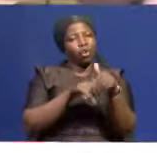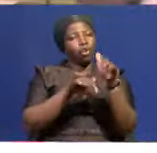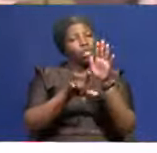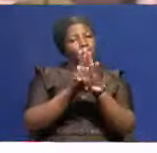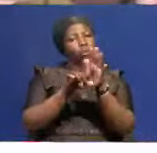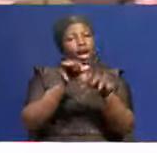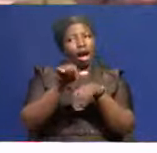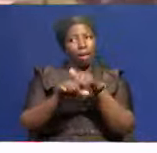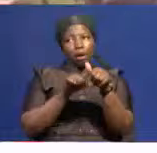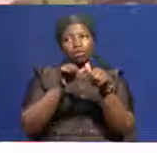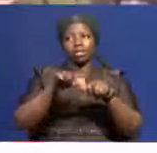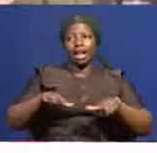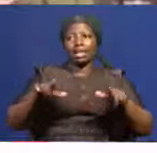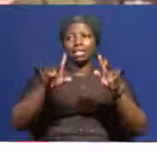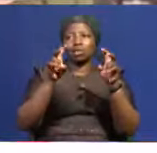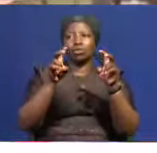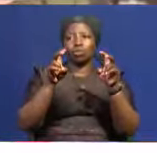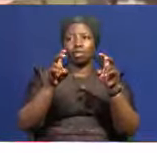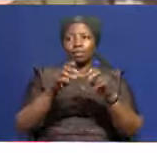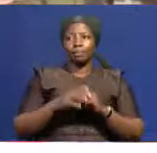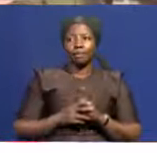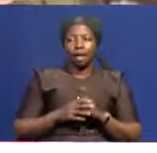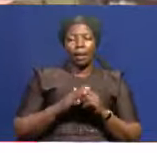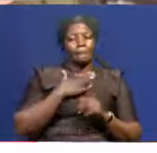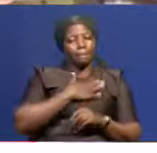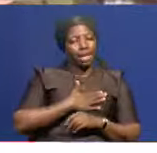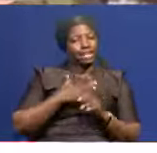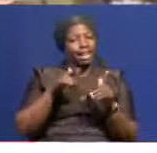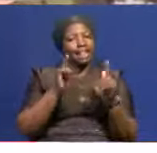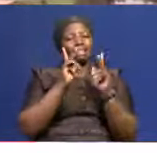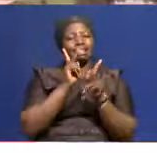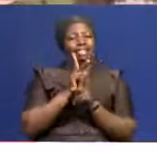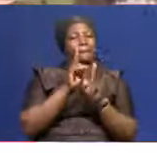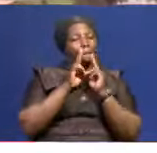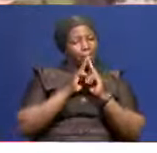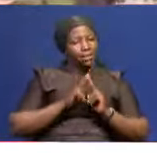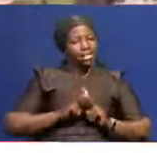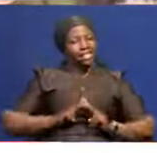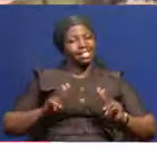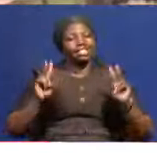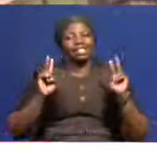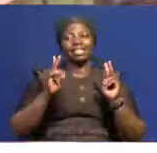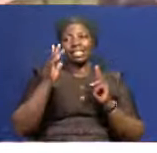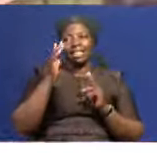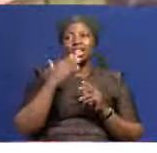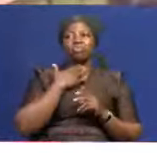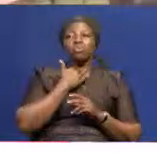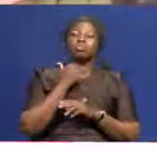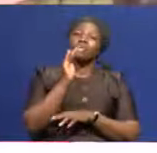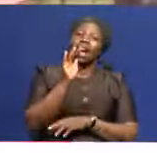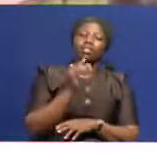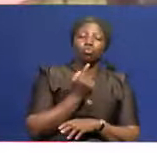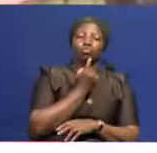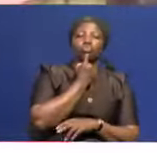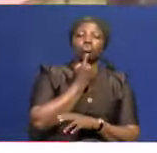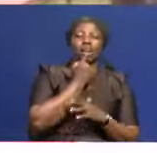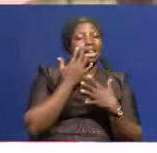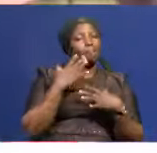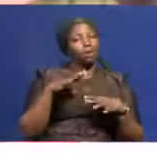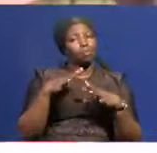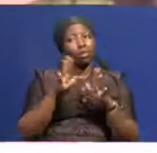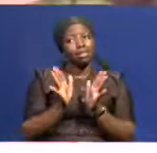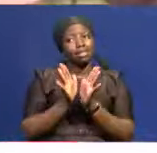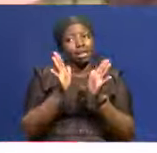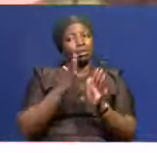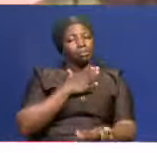mashamba. Tafadhali tuweke amani, tusingatie mambo ya amani. Nikependa kuambia Turkana kwa jumla. Tafadhali